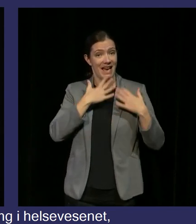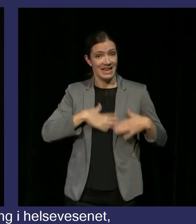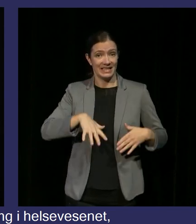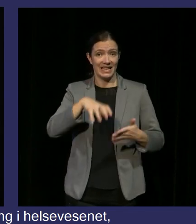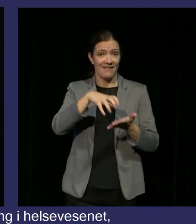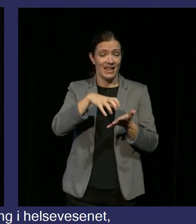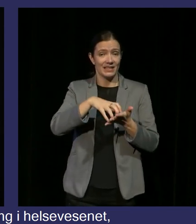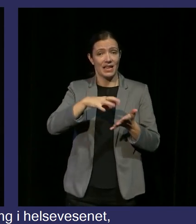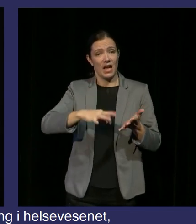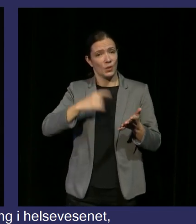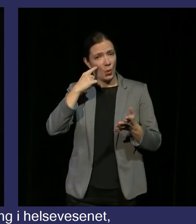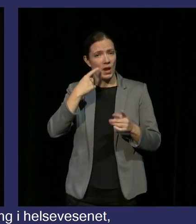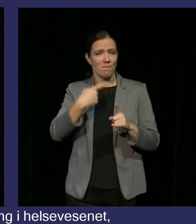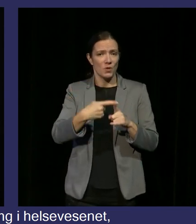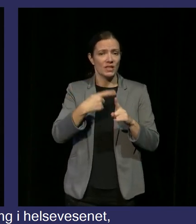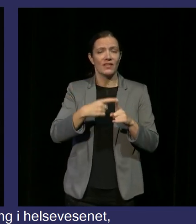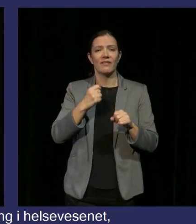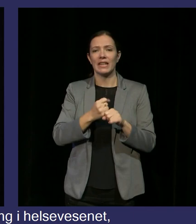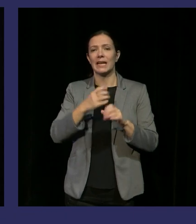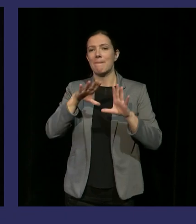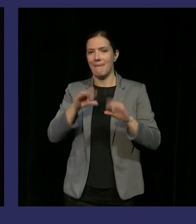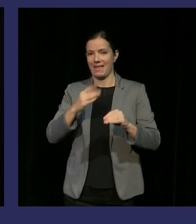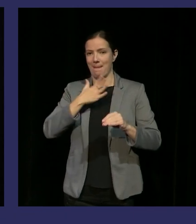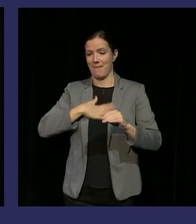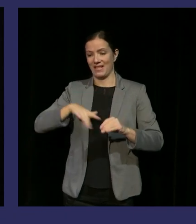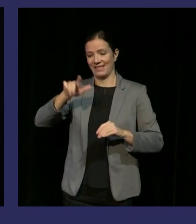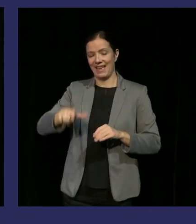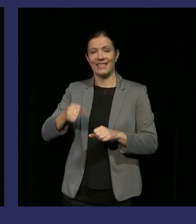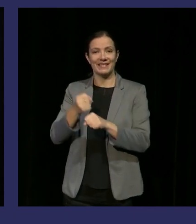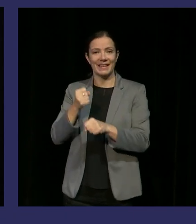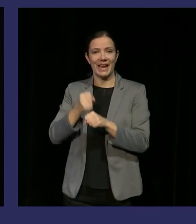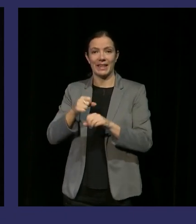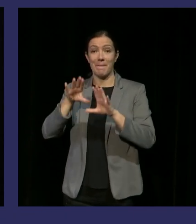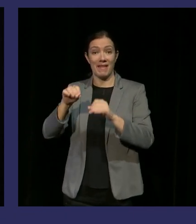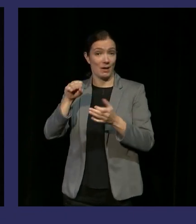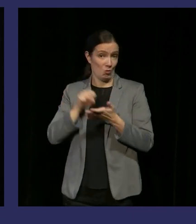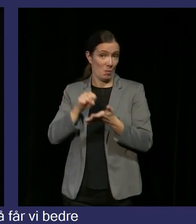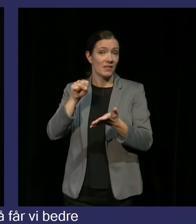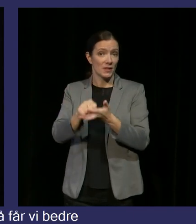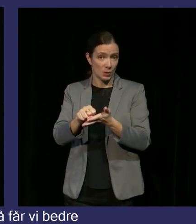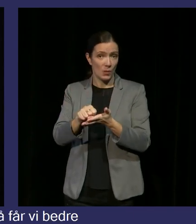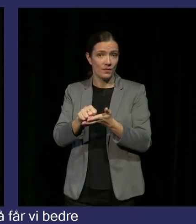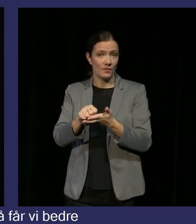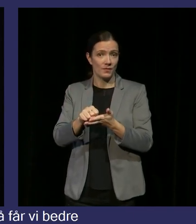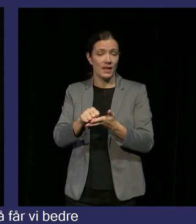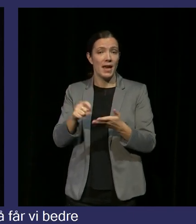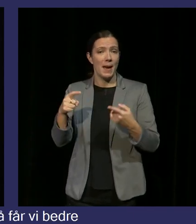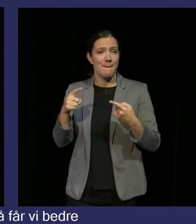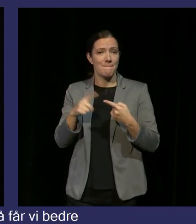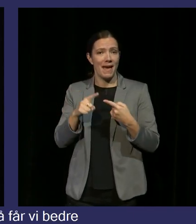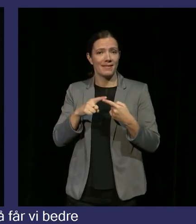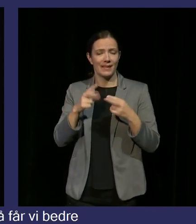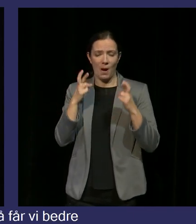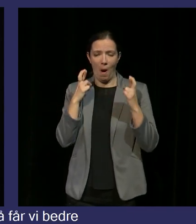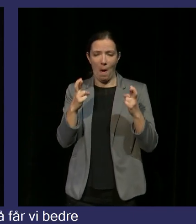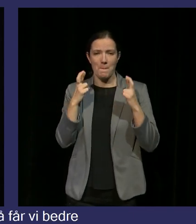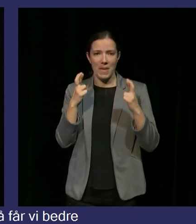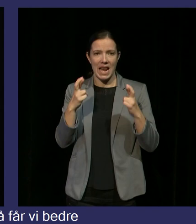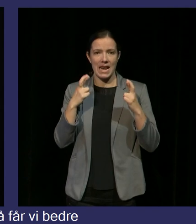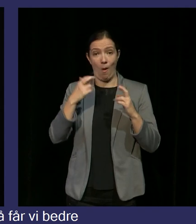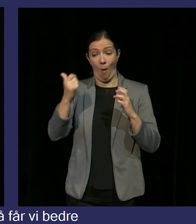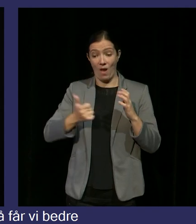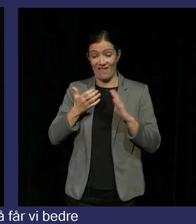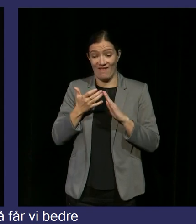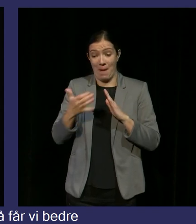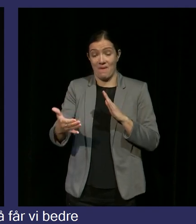tror det et gode. Det gir bedre pasientsikkerhet, det gir bedre dokumentasjon. Men jeg håper at I årene